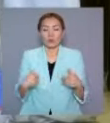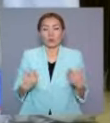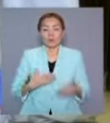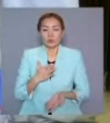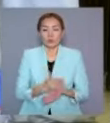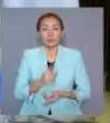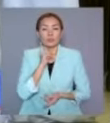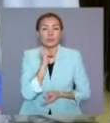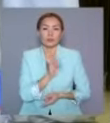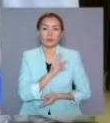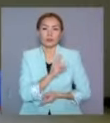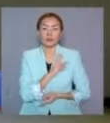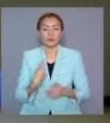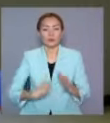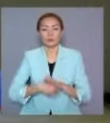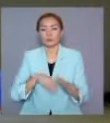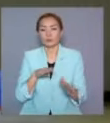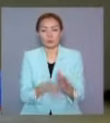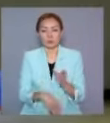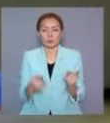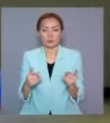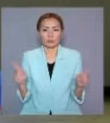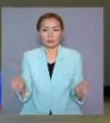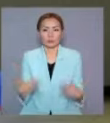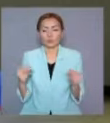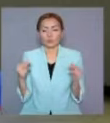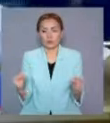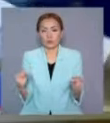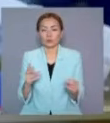берері мол. Жастардың талабы жемқорлықсыз әділ мемлекетті